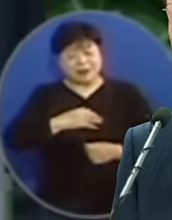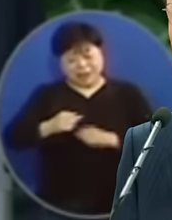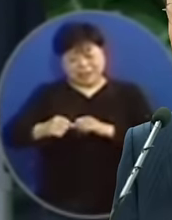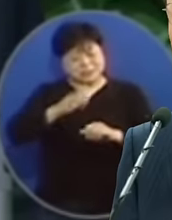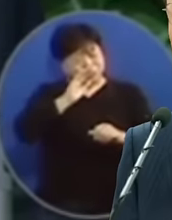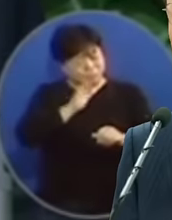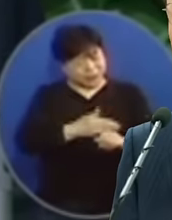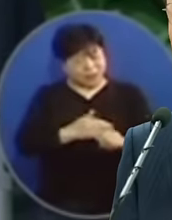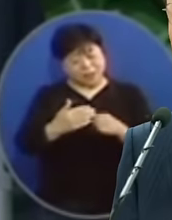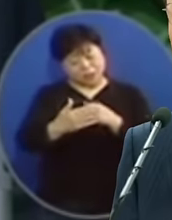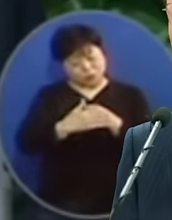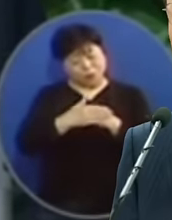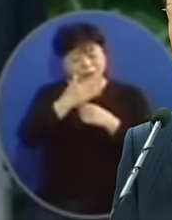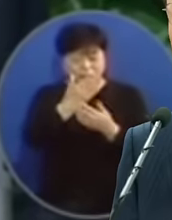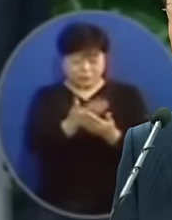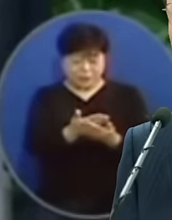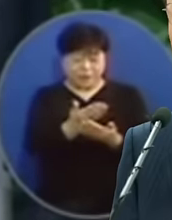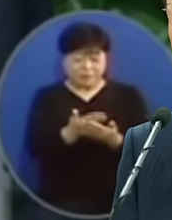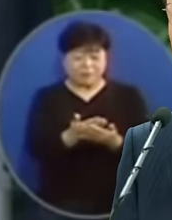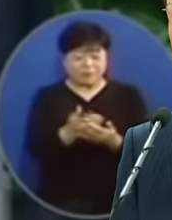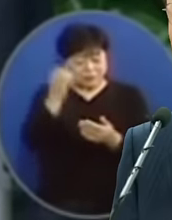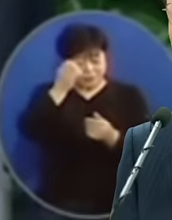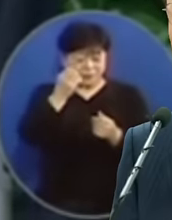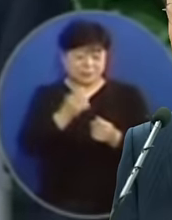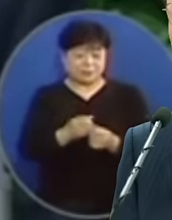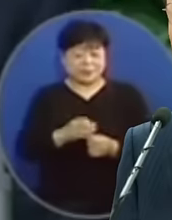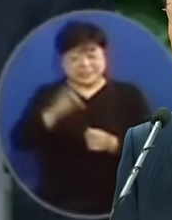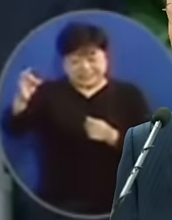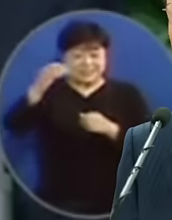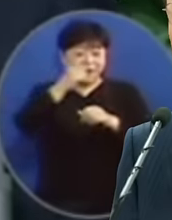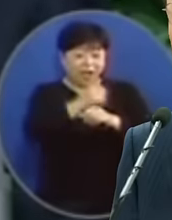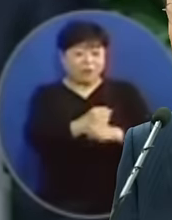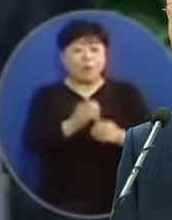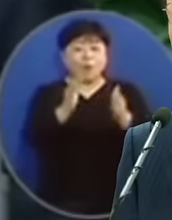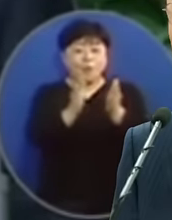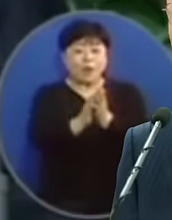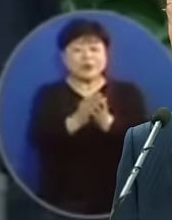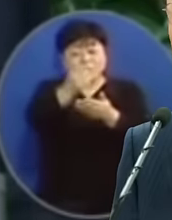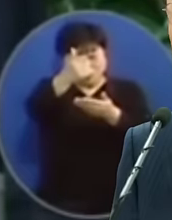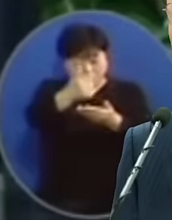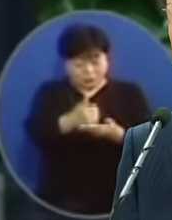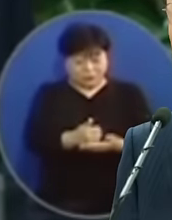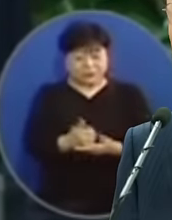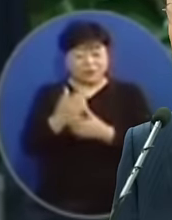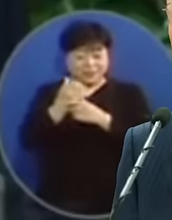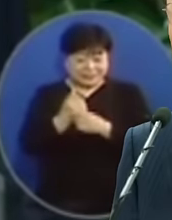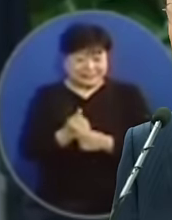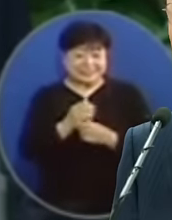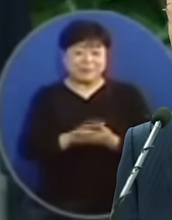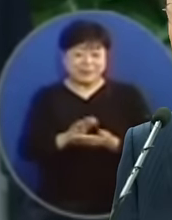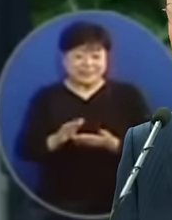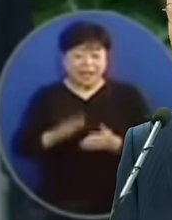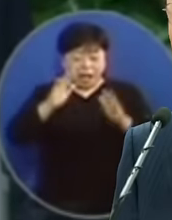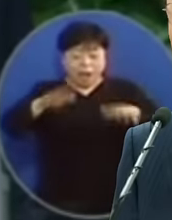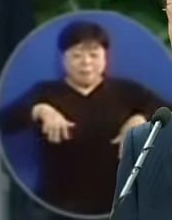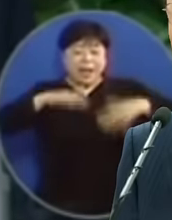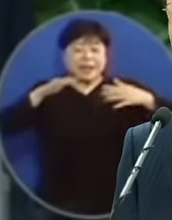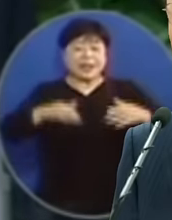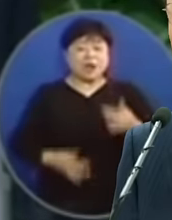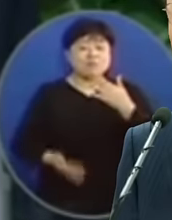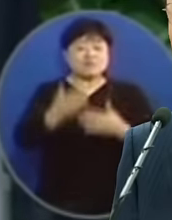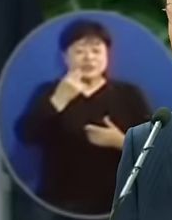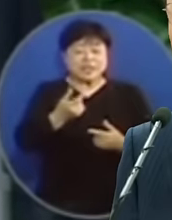수가 없으니 도와주시옵소서. 성령님을 인정하고 환영하고 모시드리고 의지합니다. 바람같이